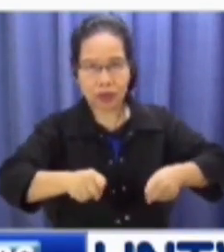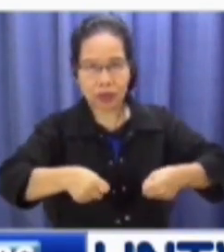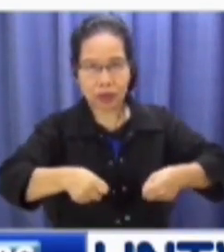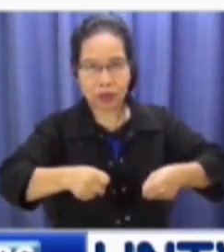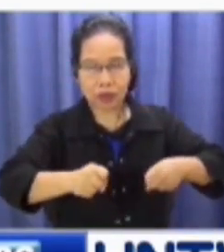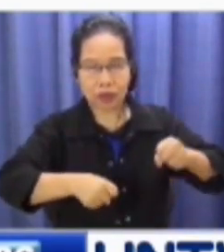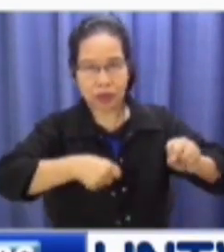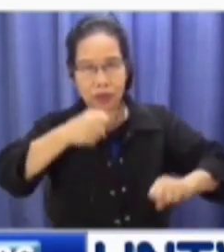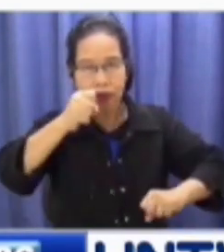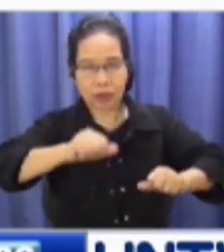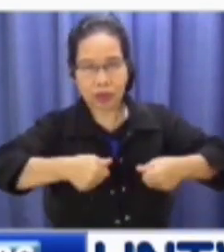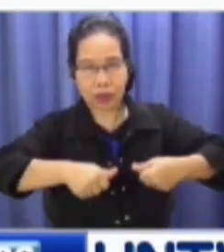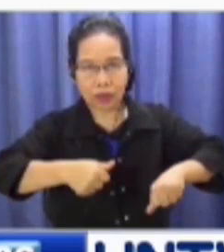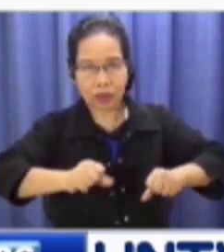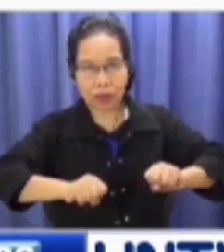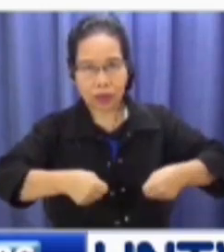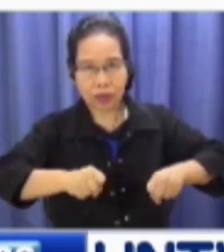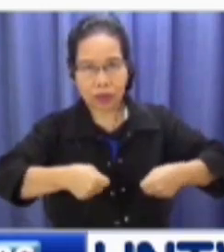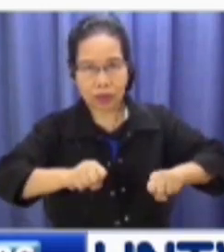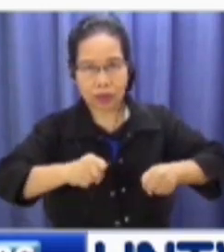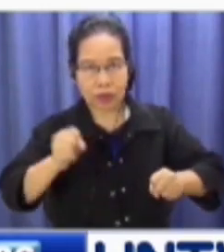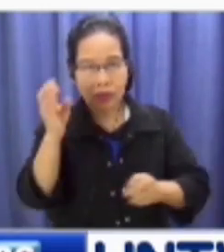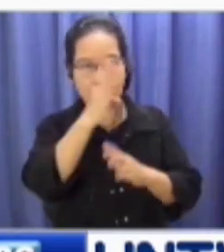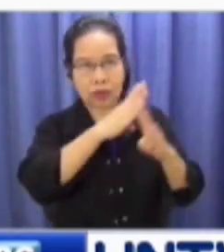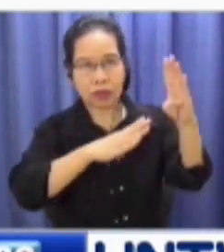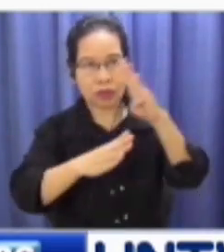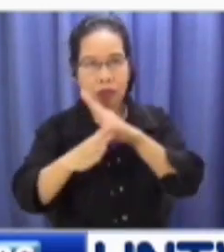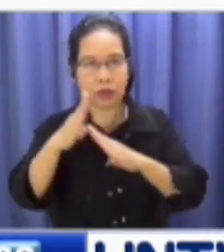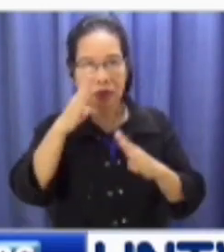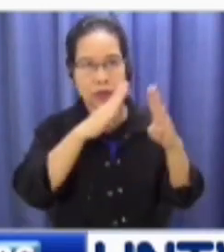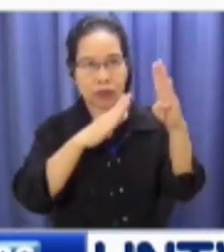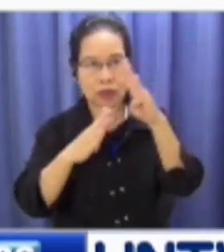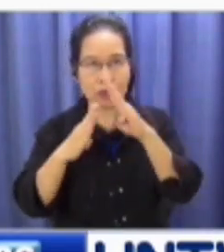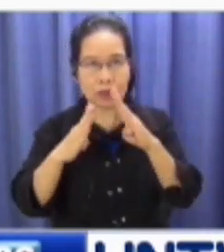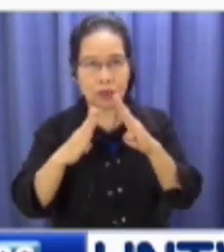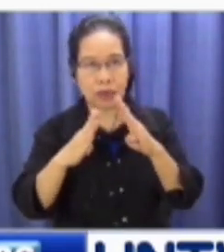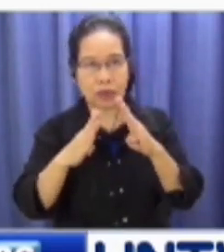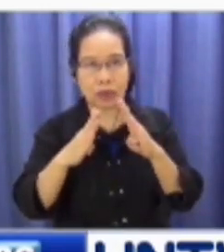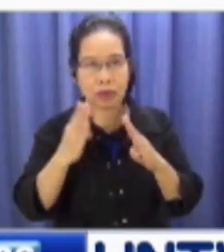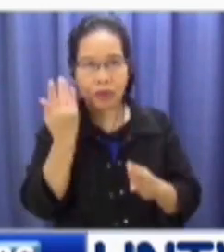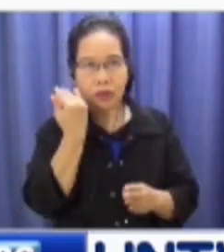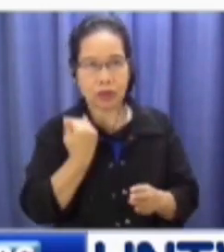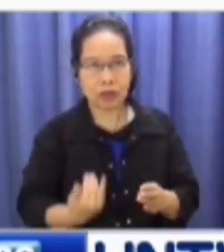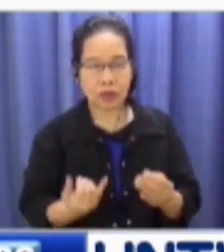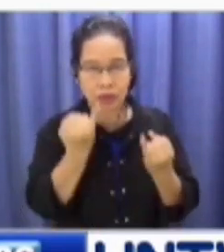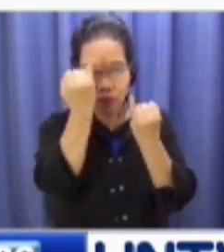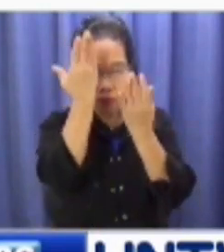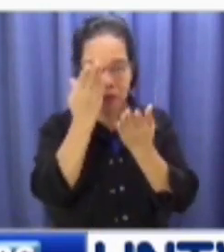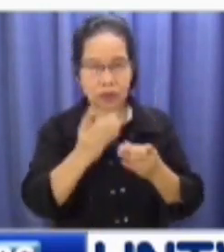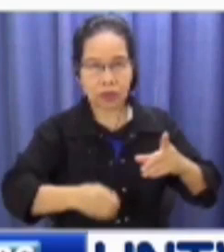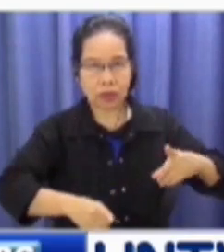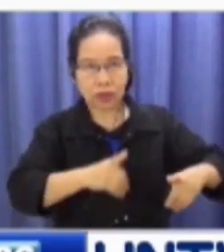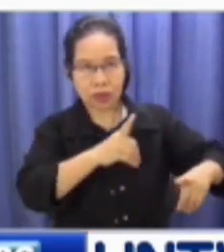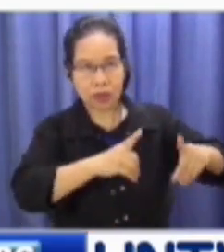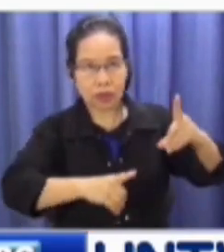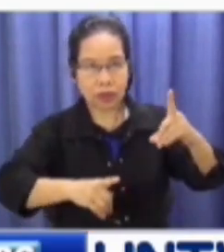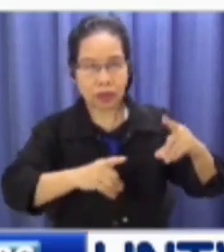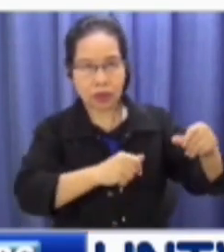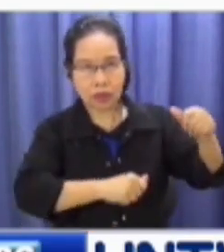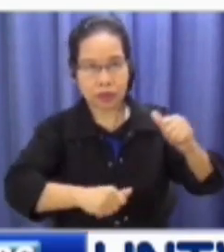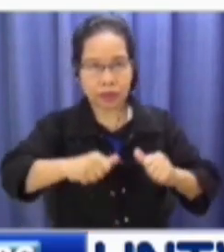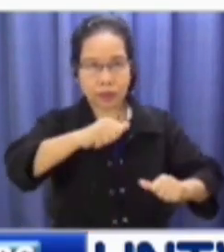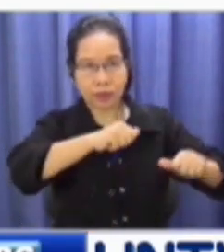Palagay ko, Kuya Daniel, ang pinaka-problema kasi nito ay nagkulang sa information drive ang pamahalaan, no, ang agencies